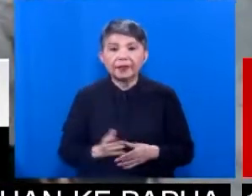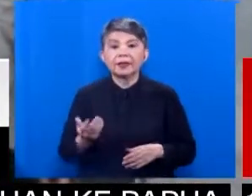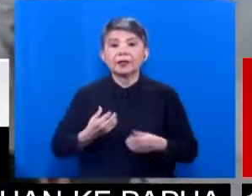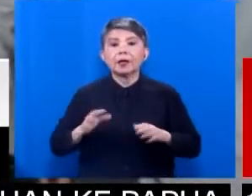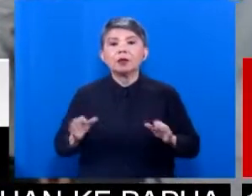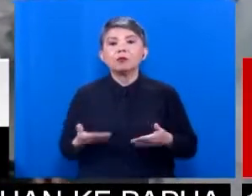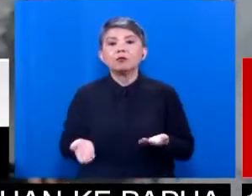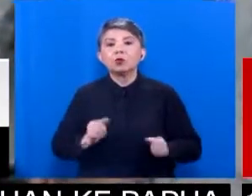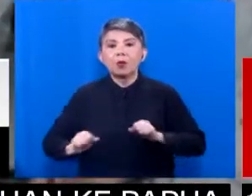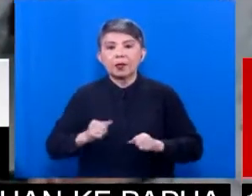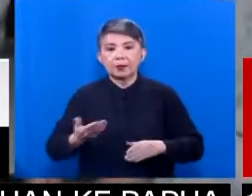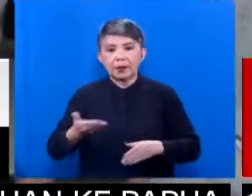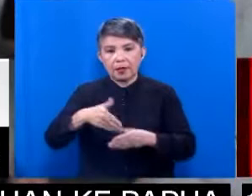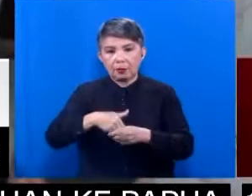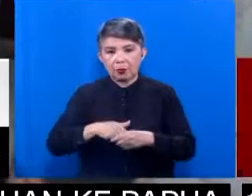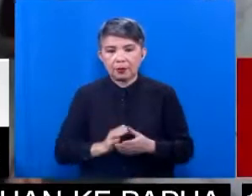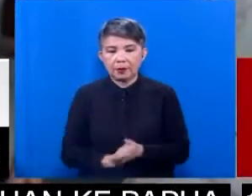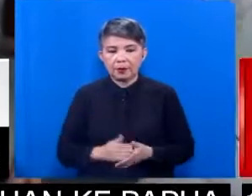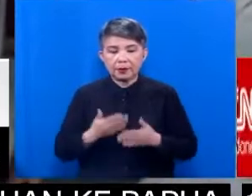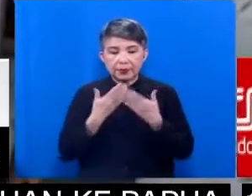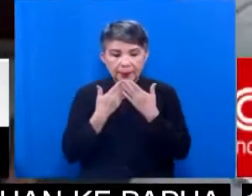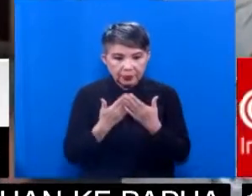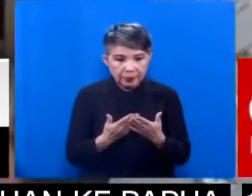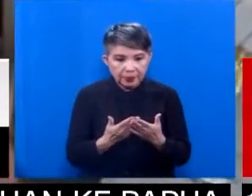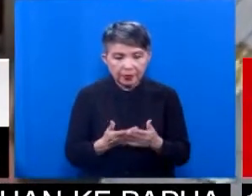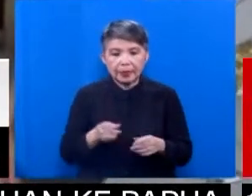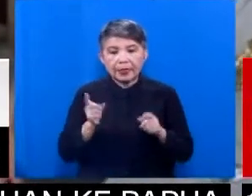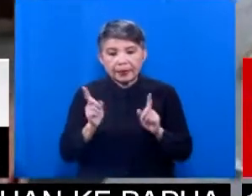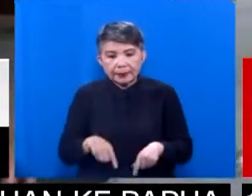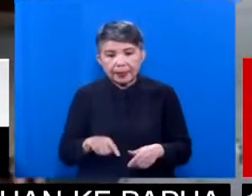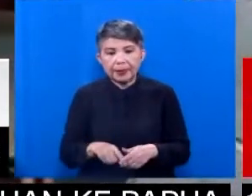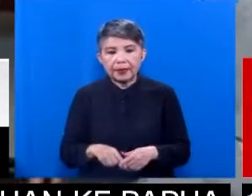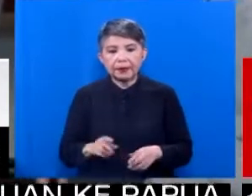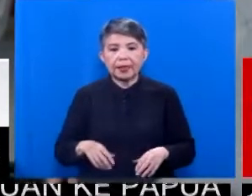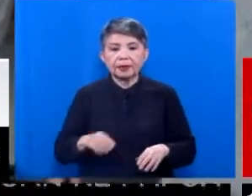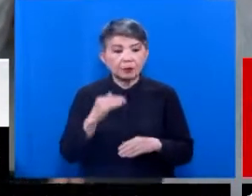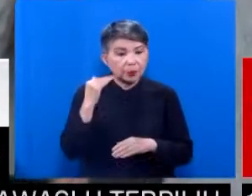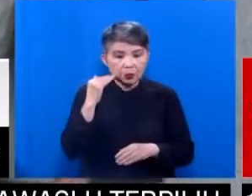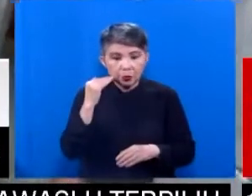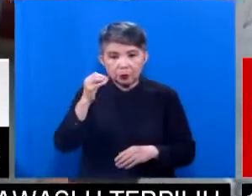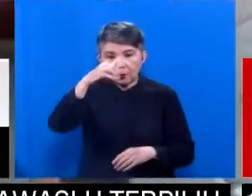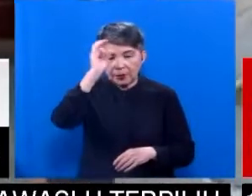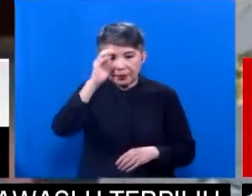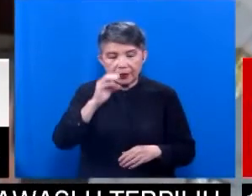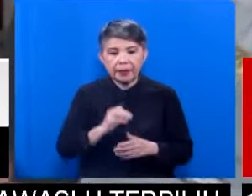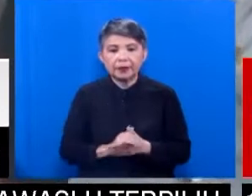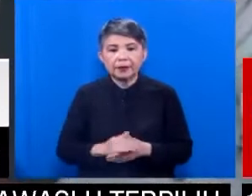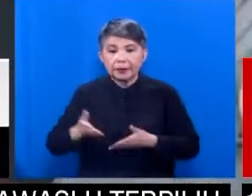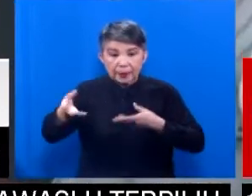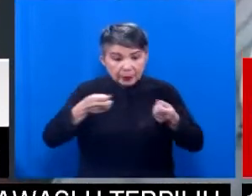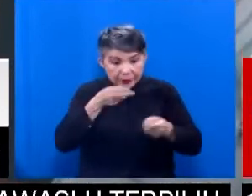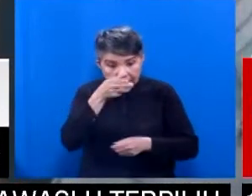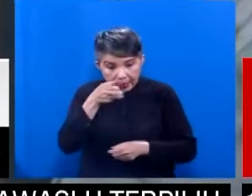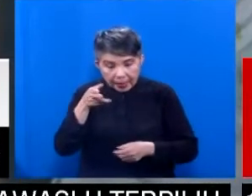Kudus menyampaikan dengan adanya insiden tadi pada saat pengamanan aspirasi dari